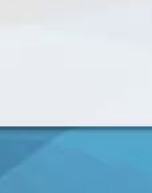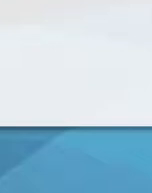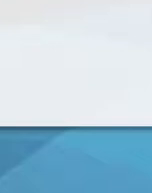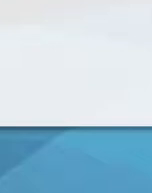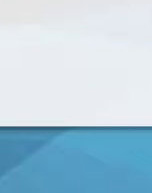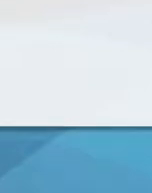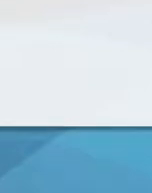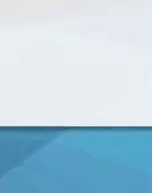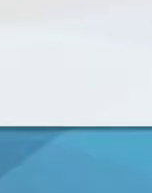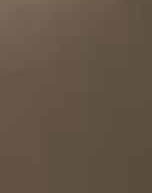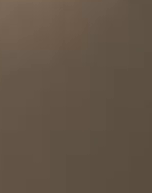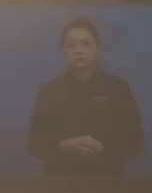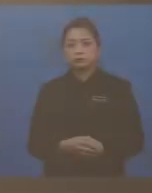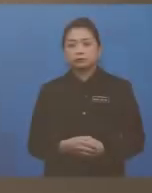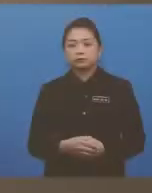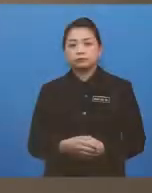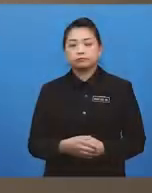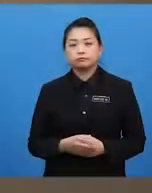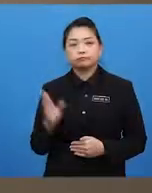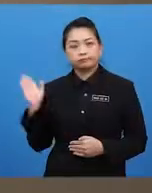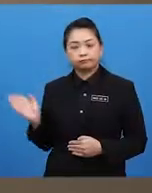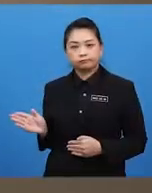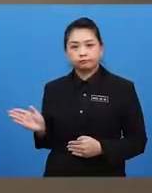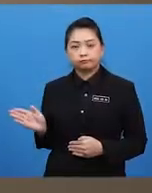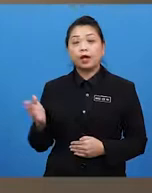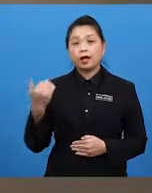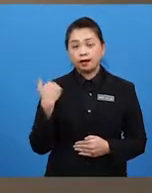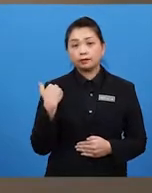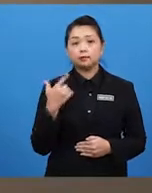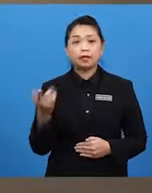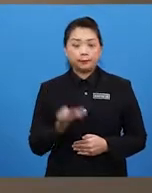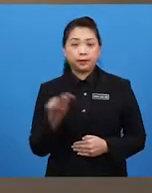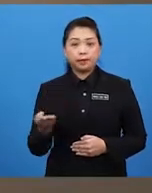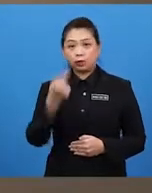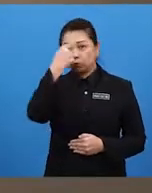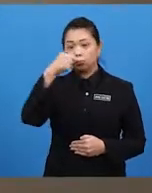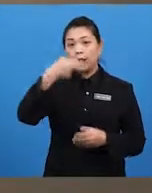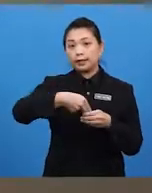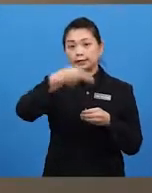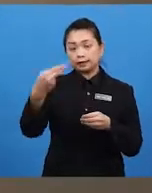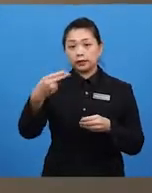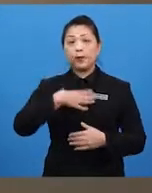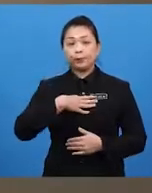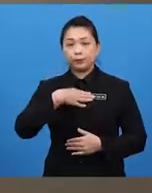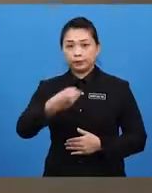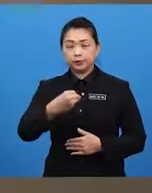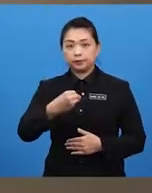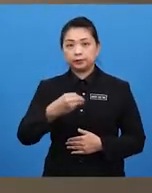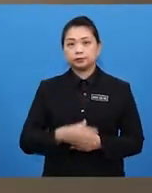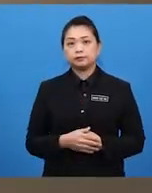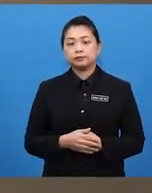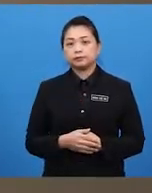Hai ini ialah bahan-bahan untuk menghasilkan white mirip Wah